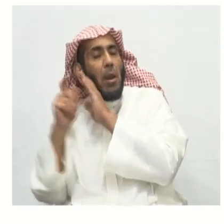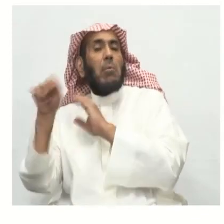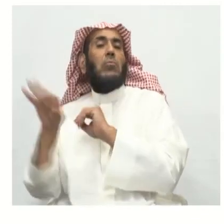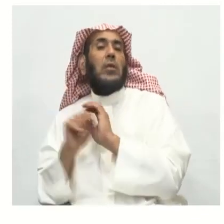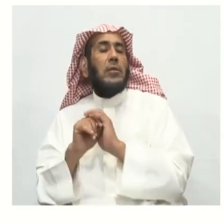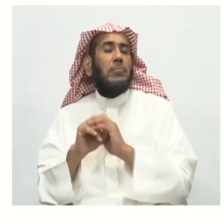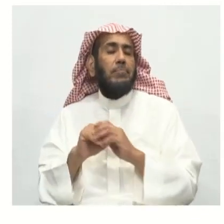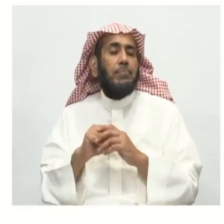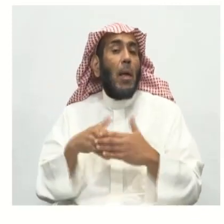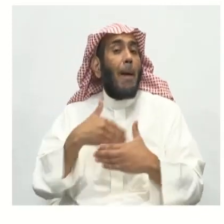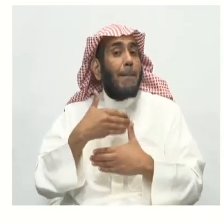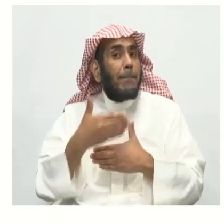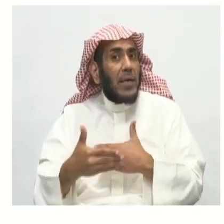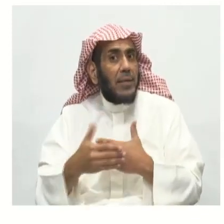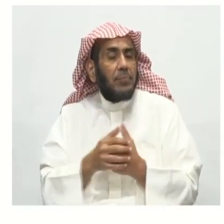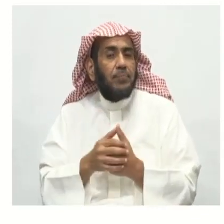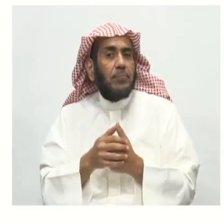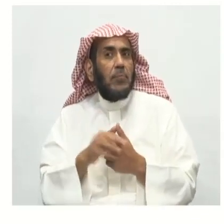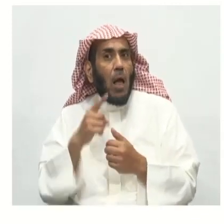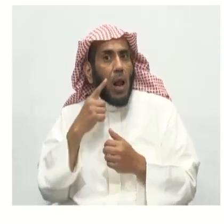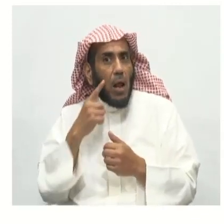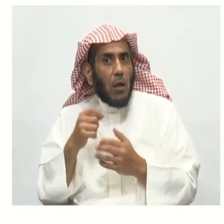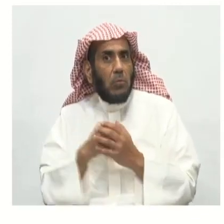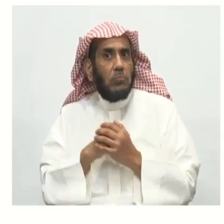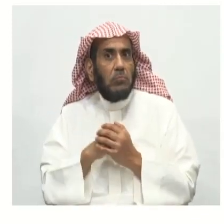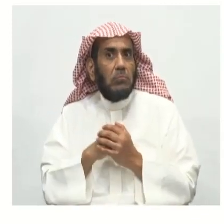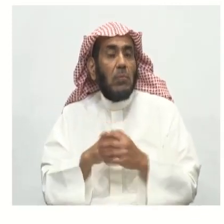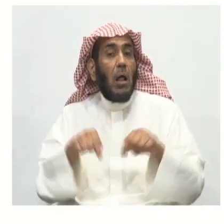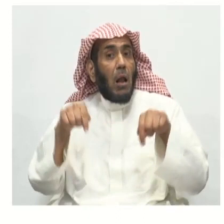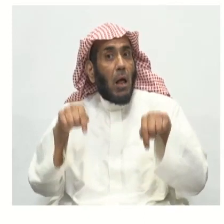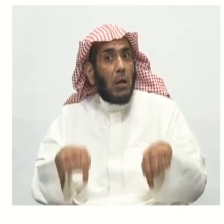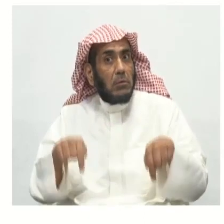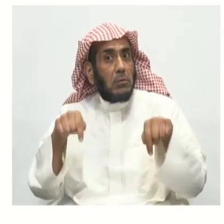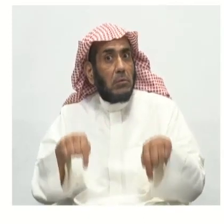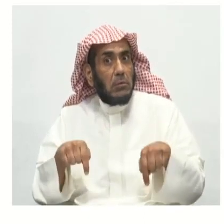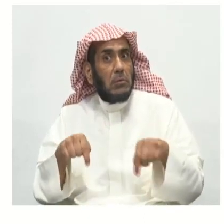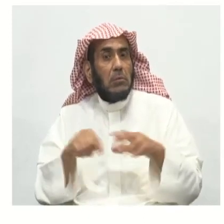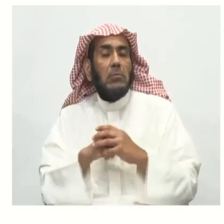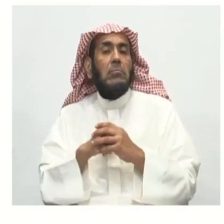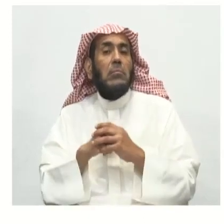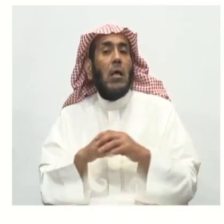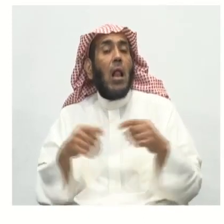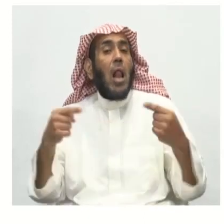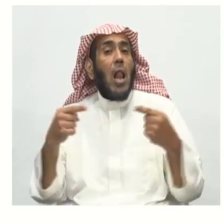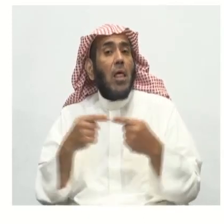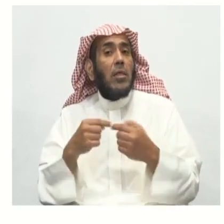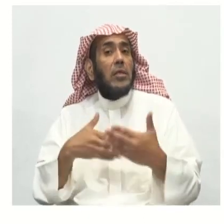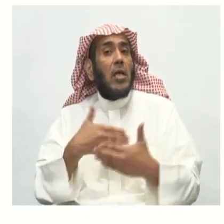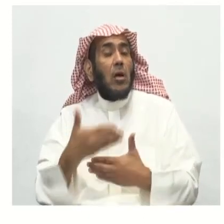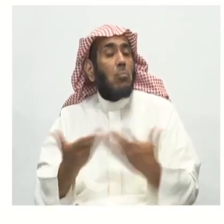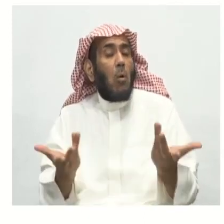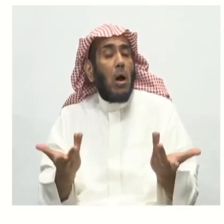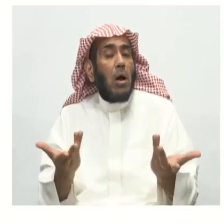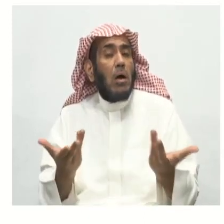موسى بعد ذلك لاحظوا الان الشيء الذي سيحدث